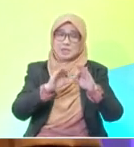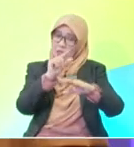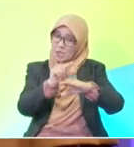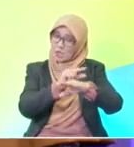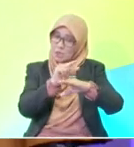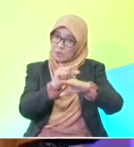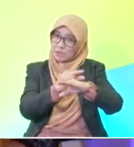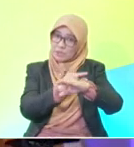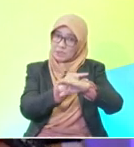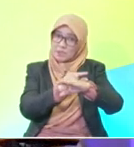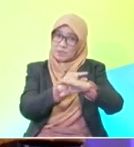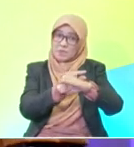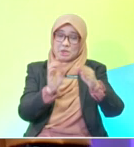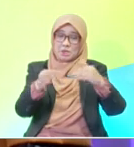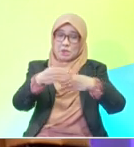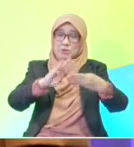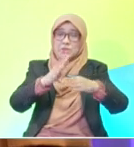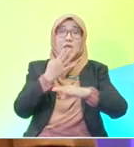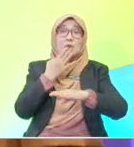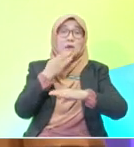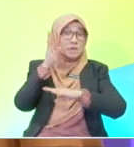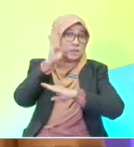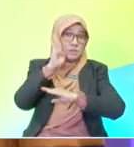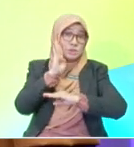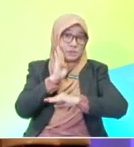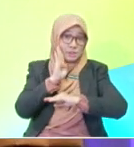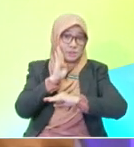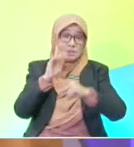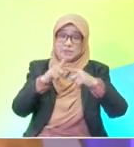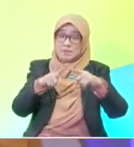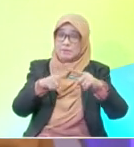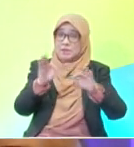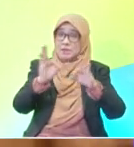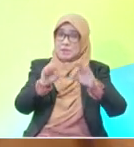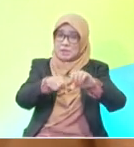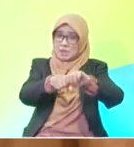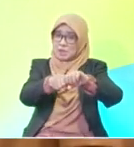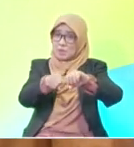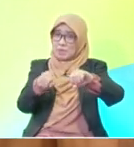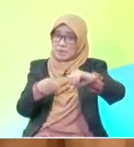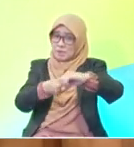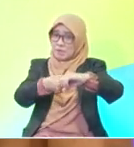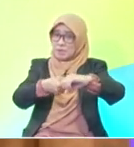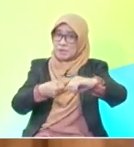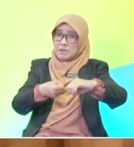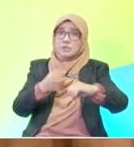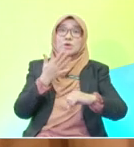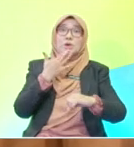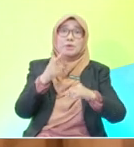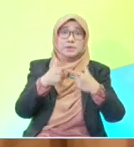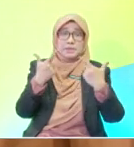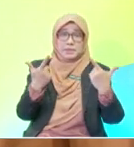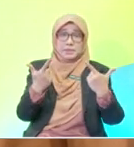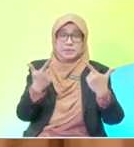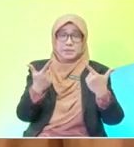Cikgu. Tapi bila parang tu kita nampak dia seolah-olah macam berkilat. Apa alat ganti yang sesuai kita gunakan? Kita